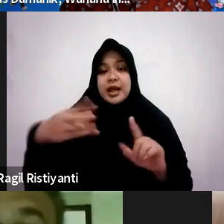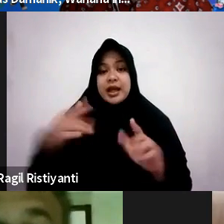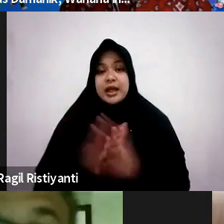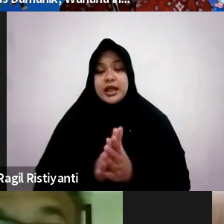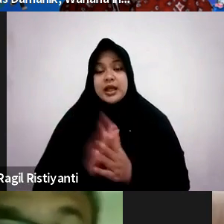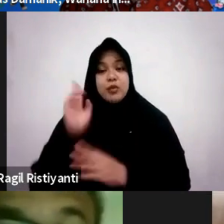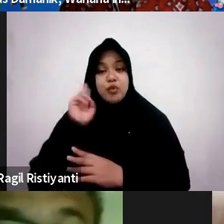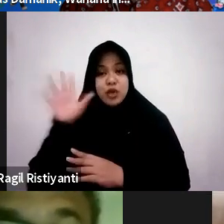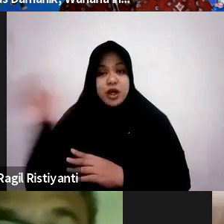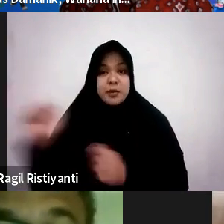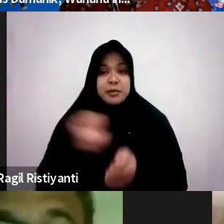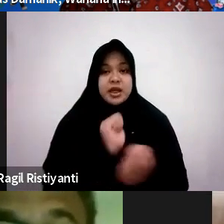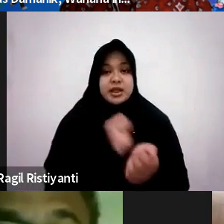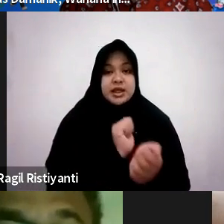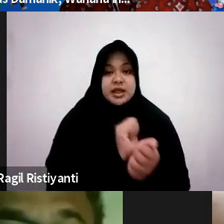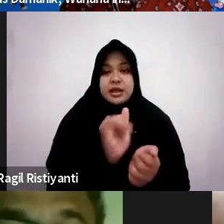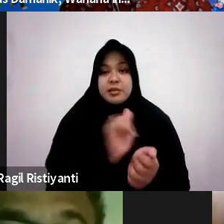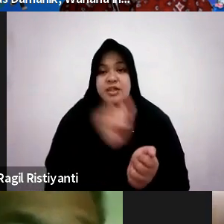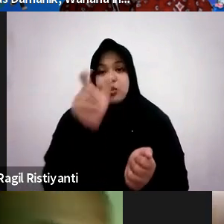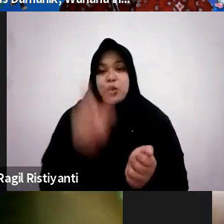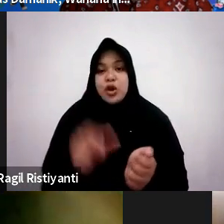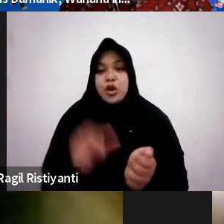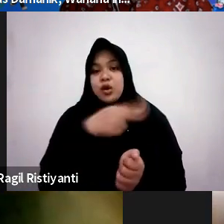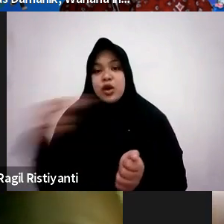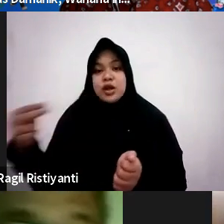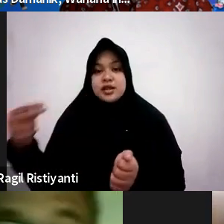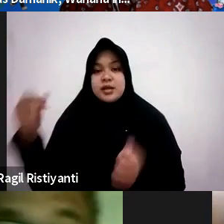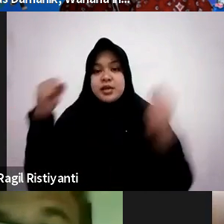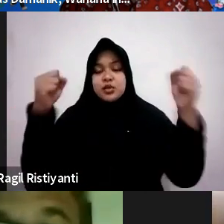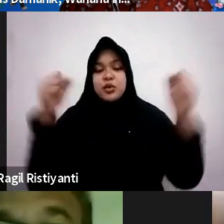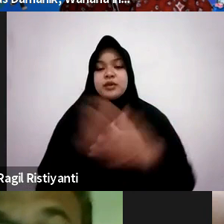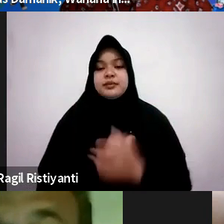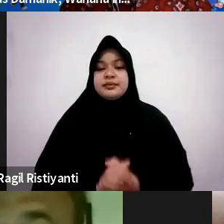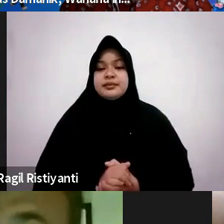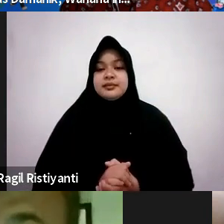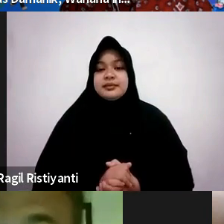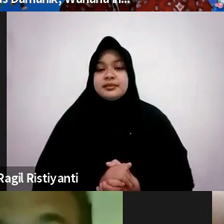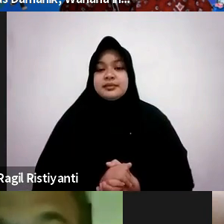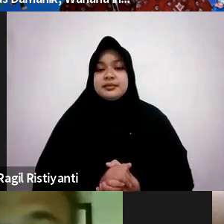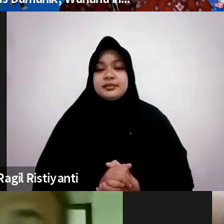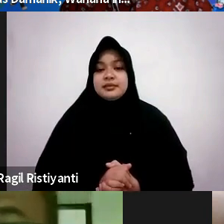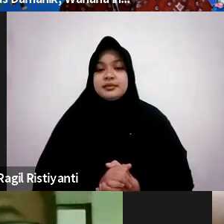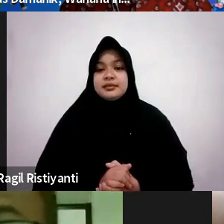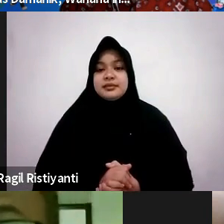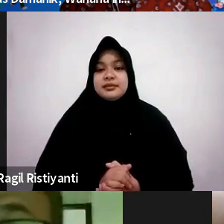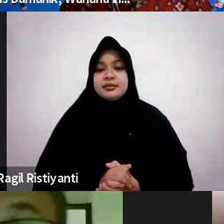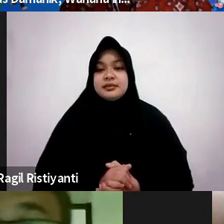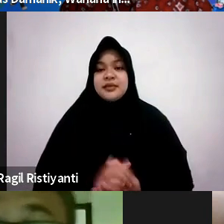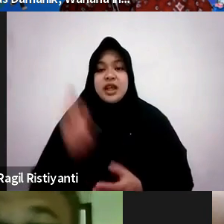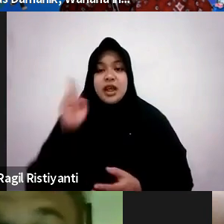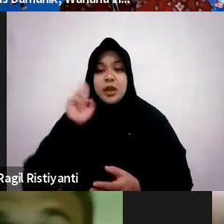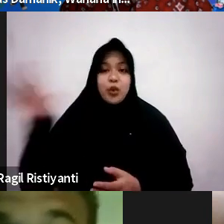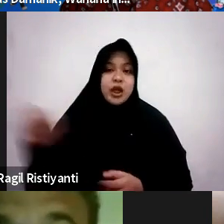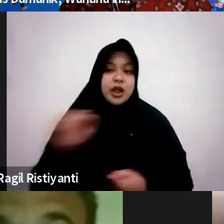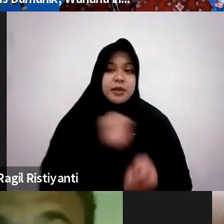sama-sama akan orang Indonesia yang straggling nya yang berjuang juga gitu terus apa namanya ibunya dapat pekerjaan